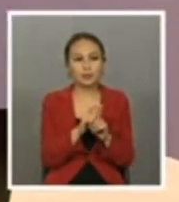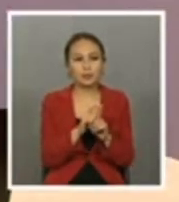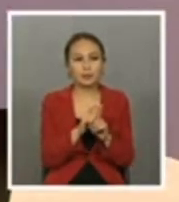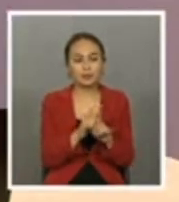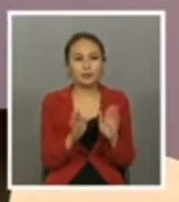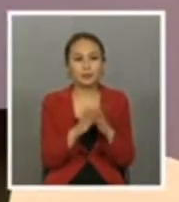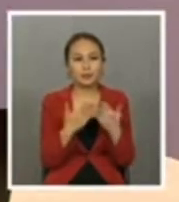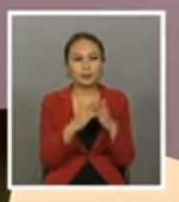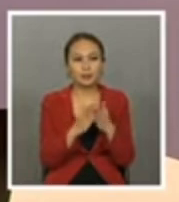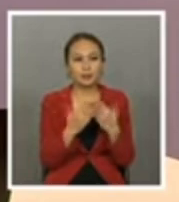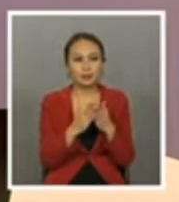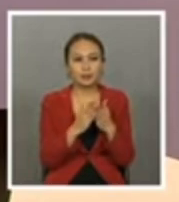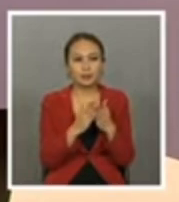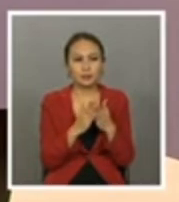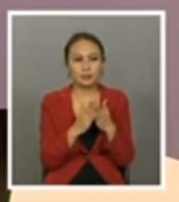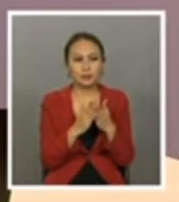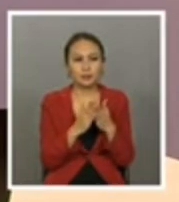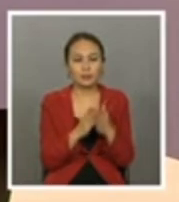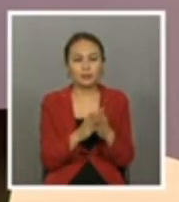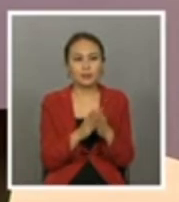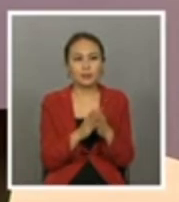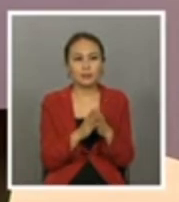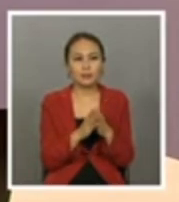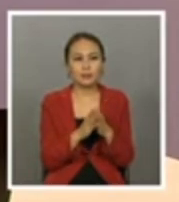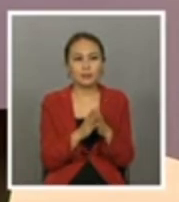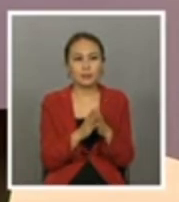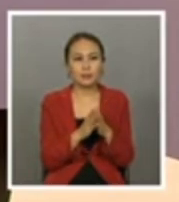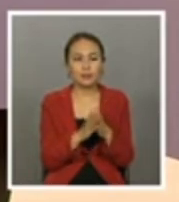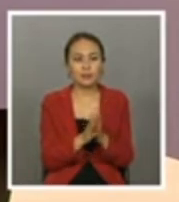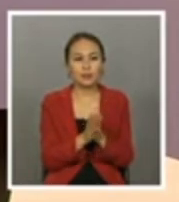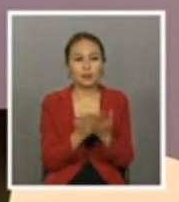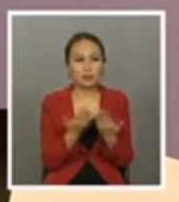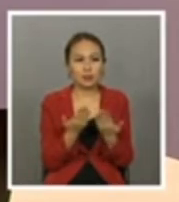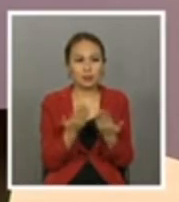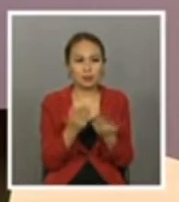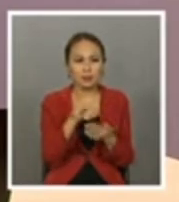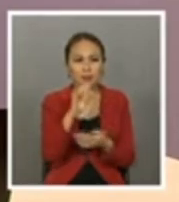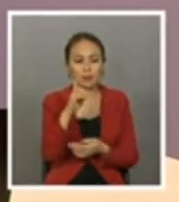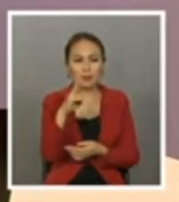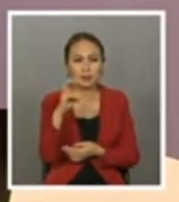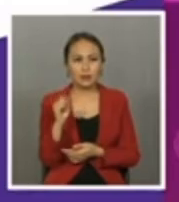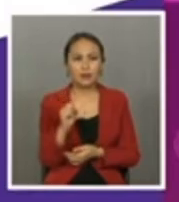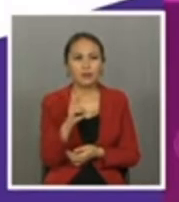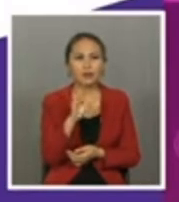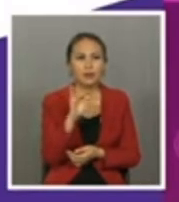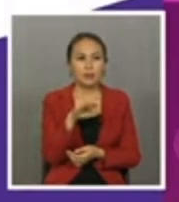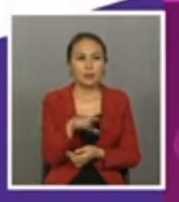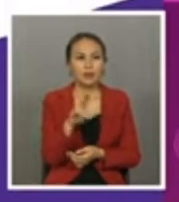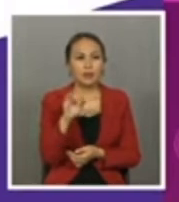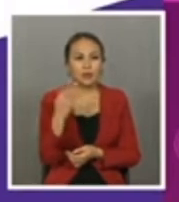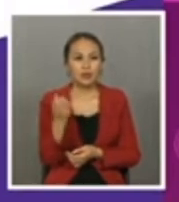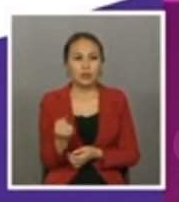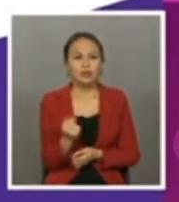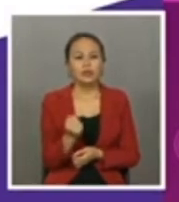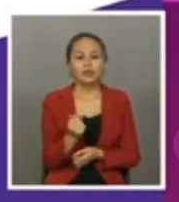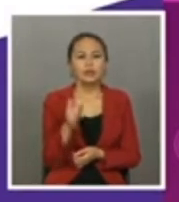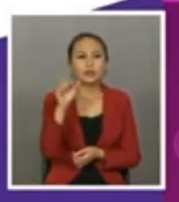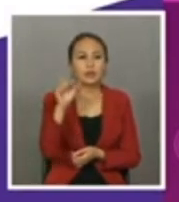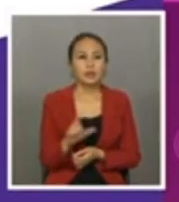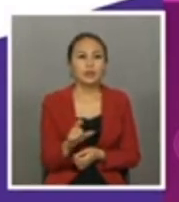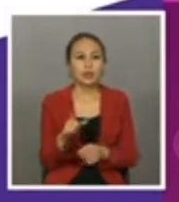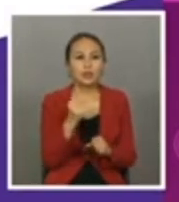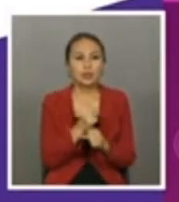кітапхана, кітап, кітапша және кітапханашы. Осы сөздерді сөз